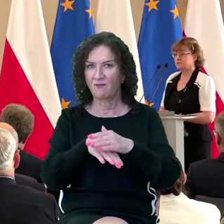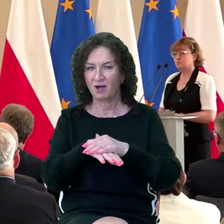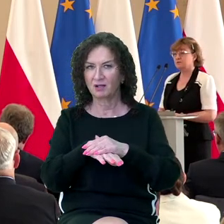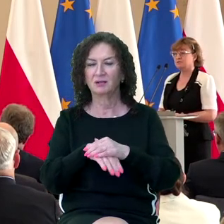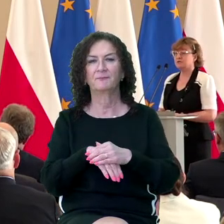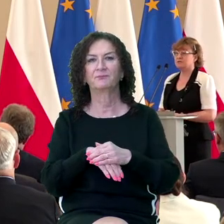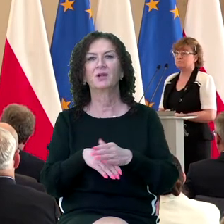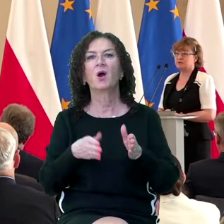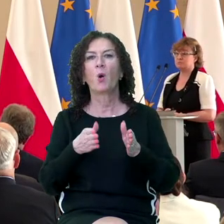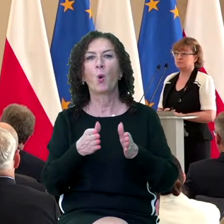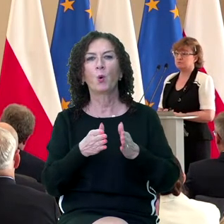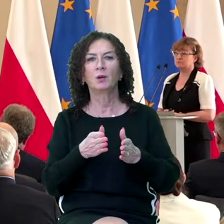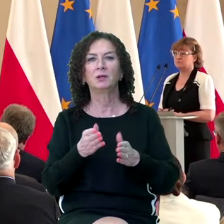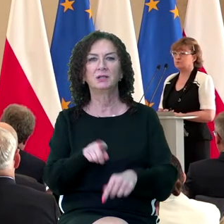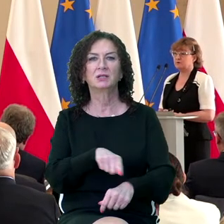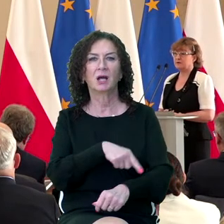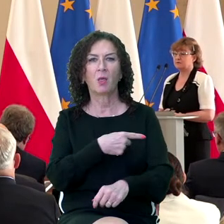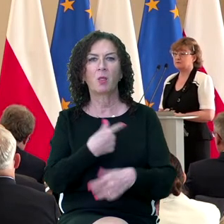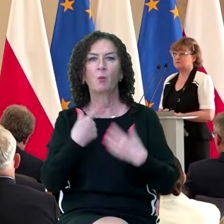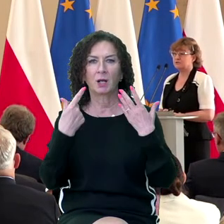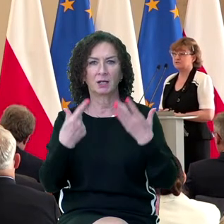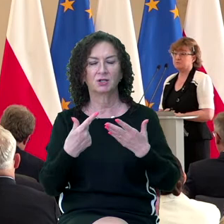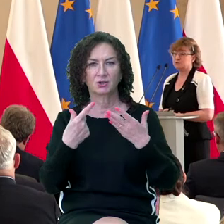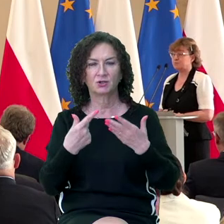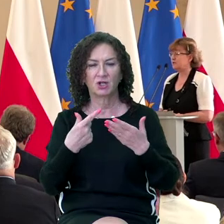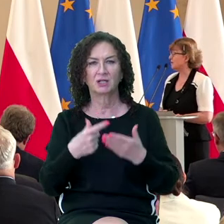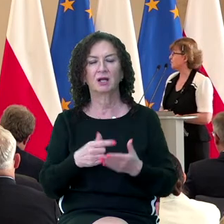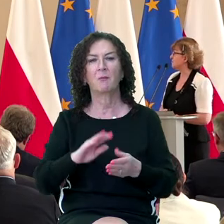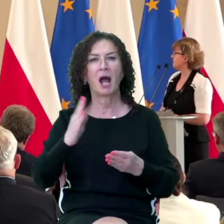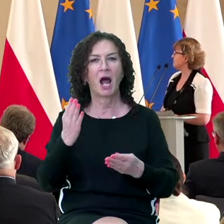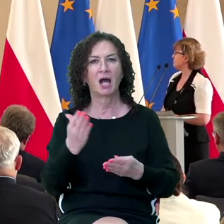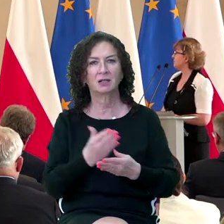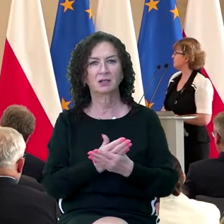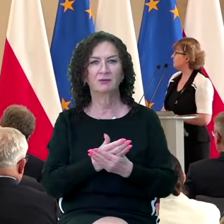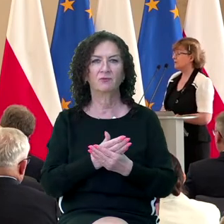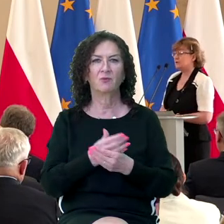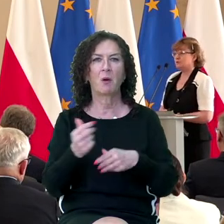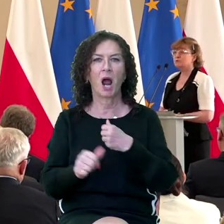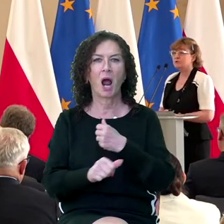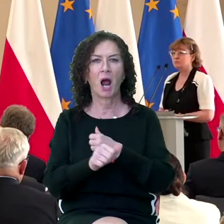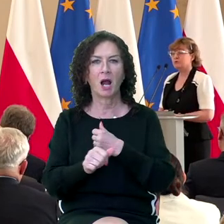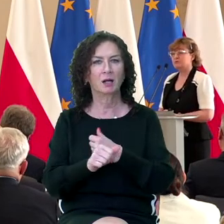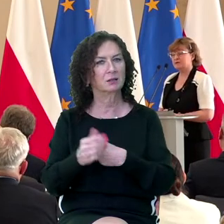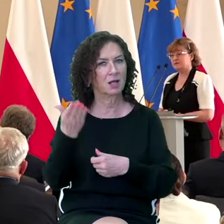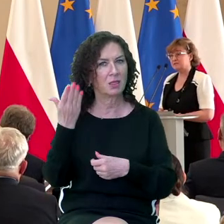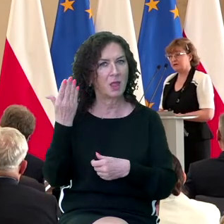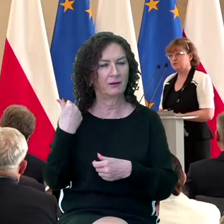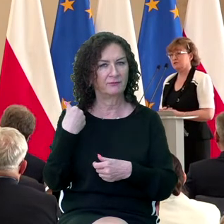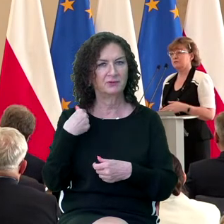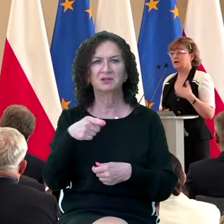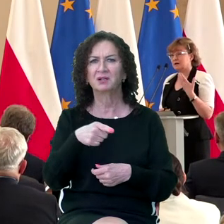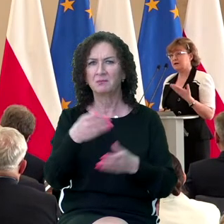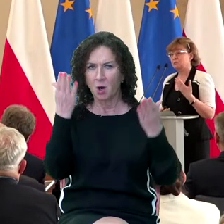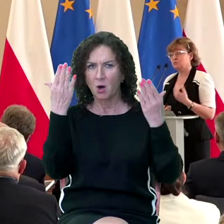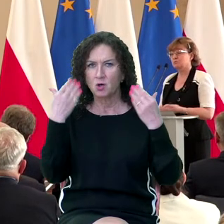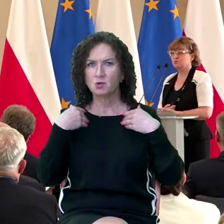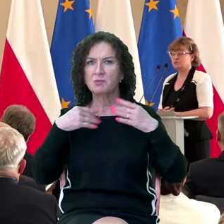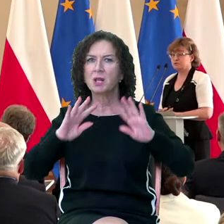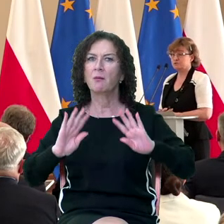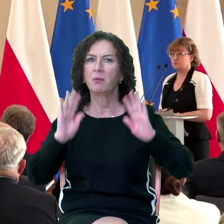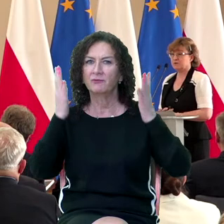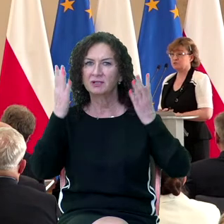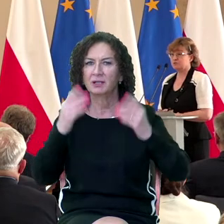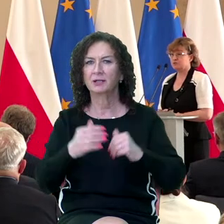ulicy Długiej 7, tam była siedziba szpitala powstańczego. Do tej pory na fasadzie Agadu